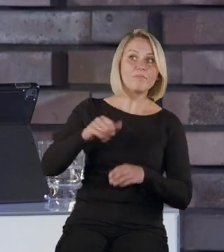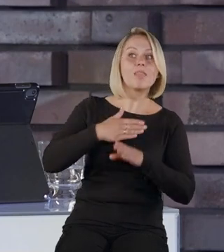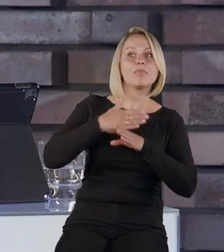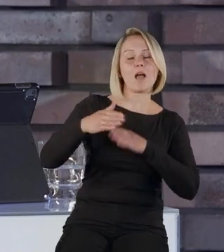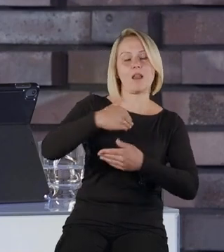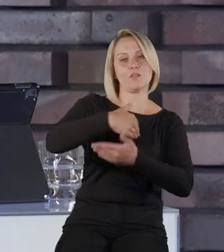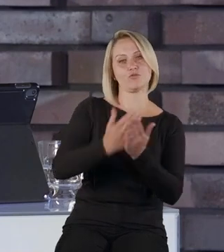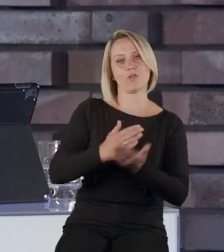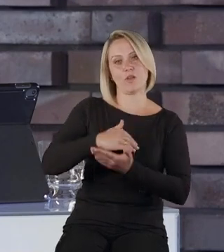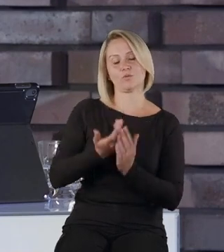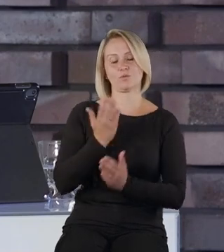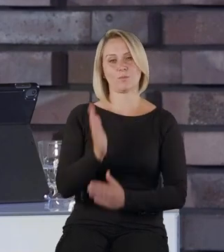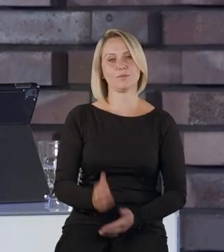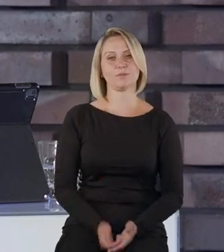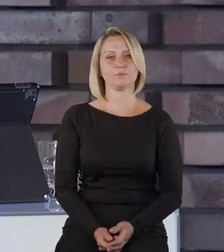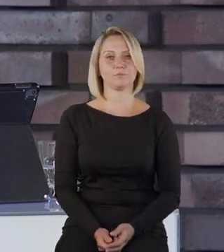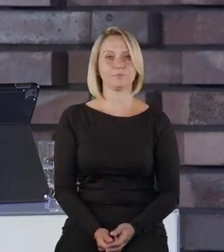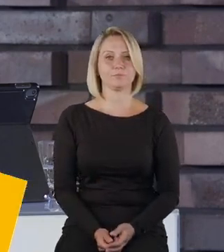kolejnej części.